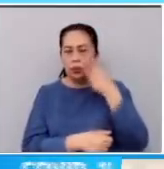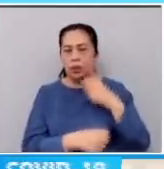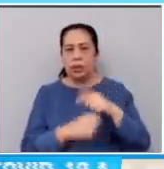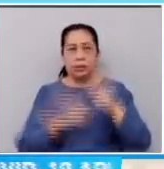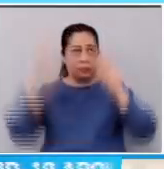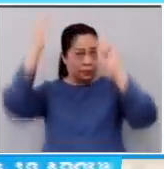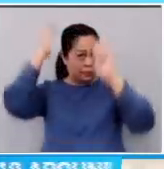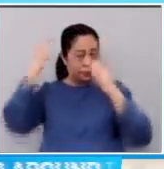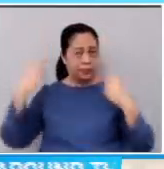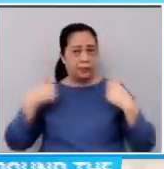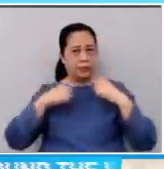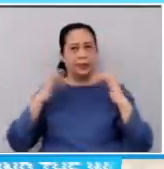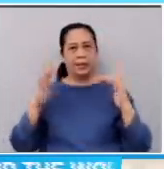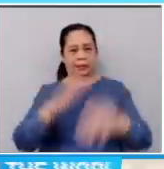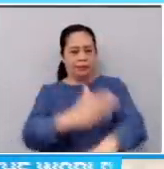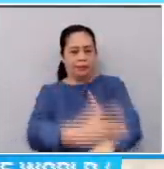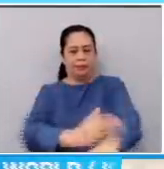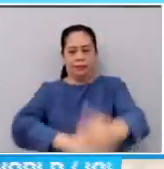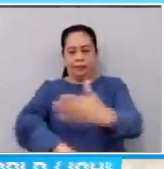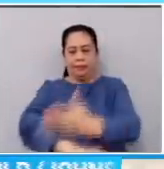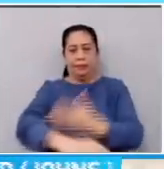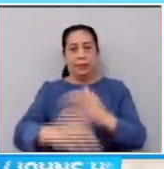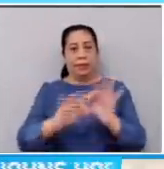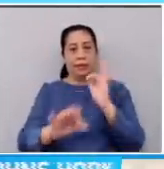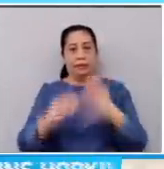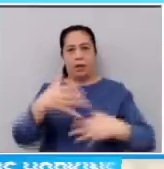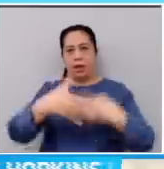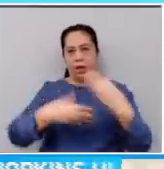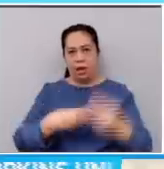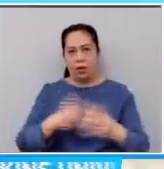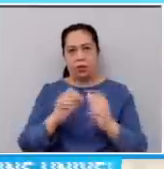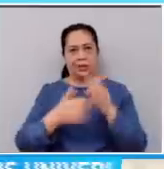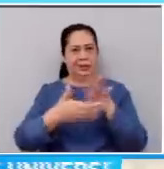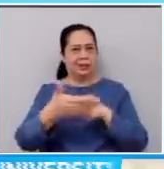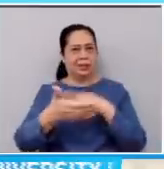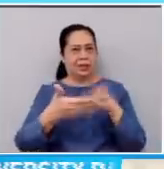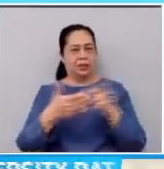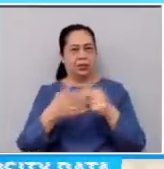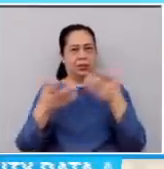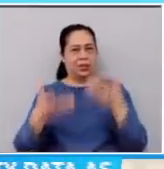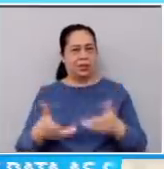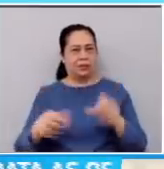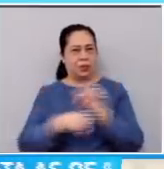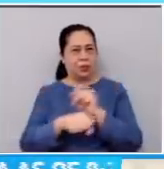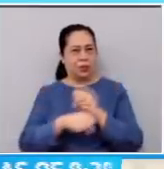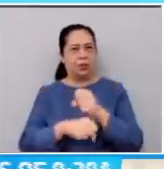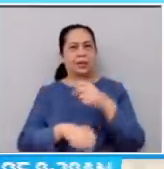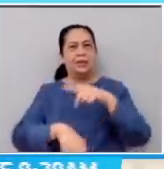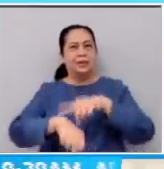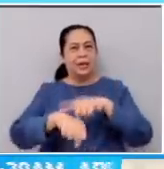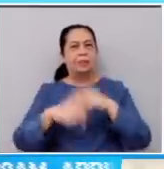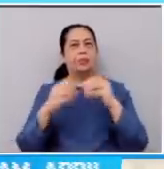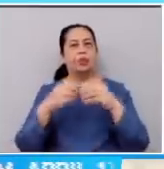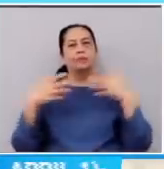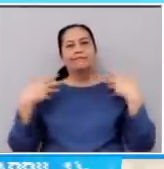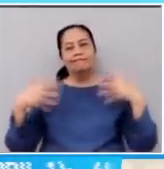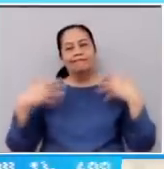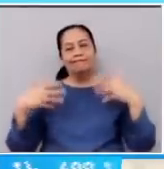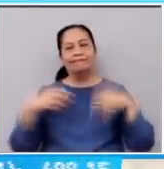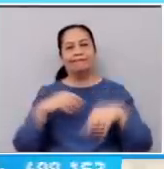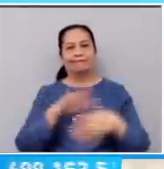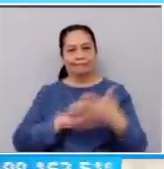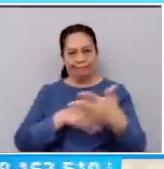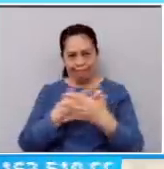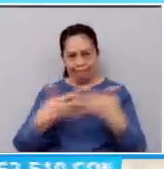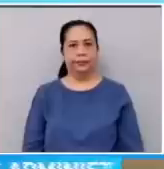na may mahabang manggas kung lalabas at ischedule ang mga mabibigat na trabaho sa oras na mas malamig ang panahon. Jamie